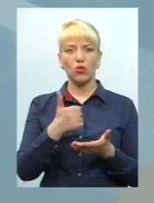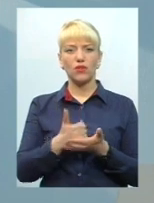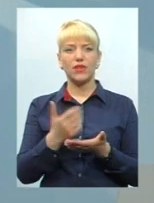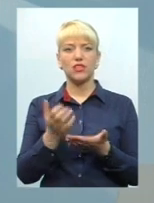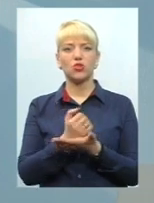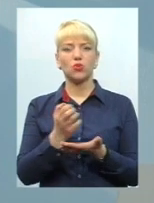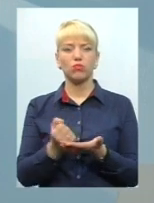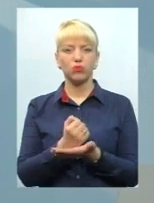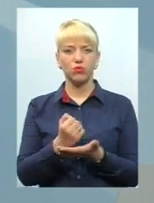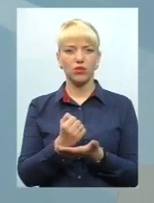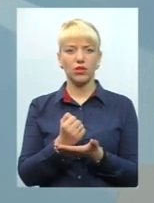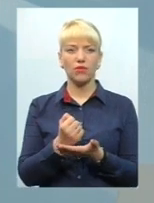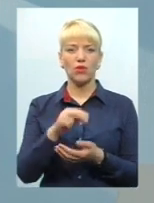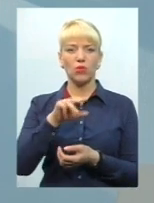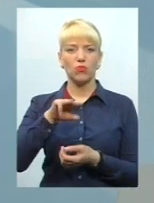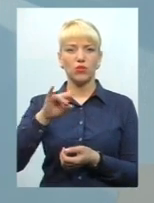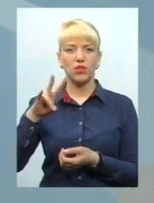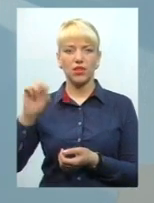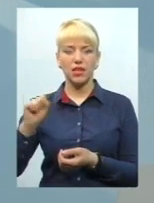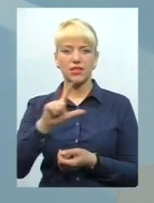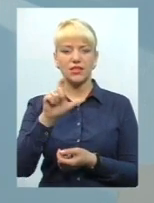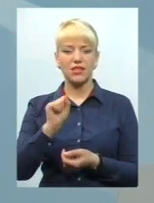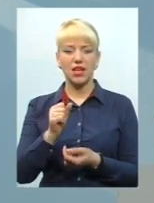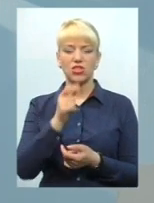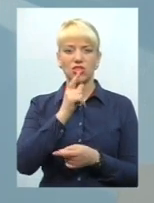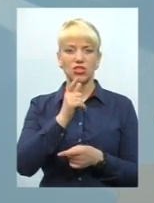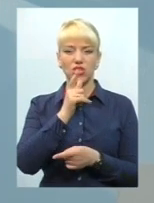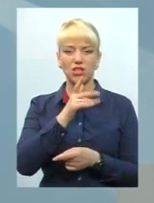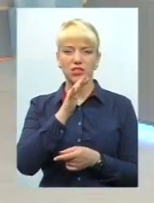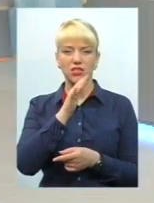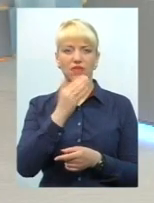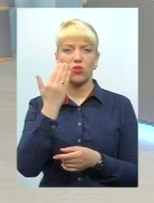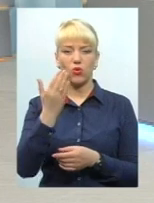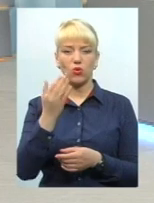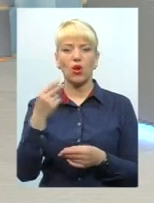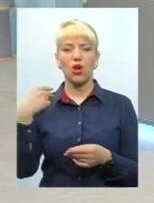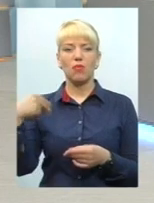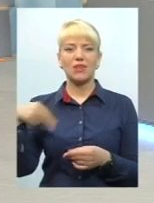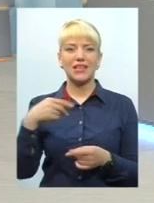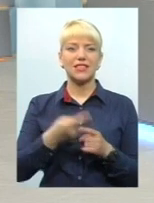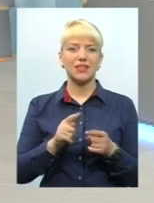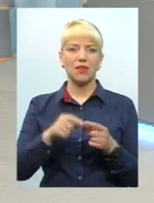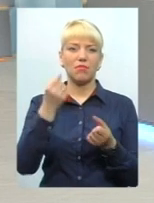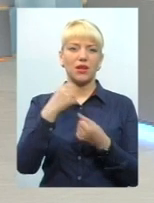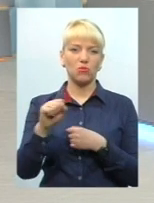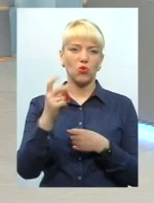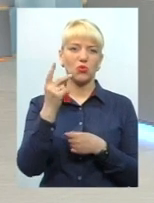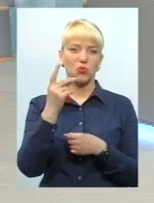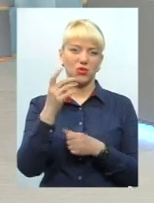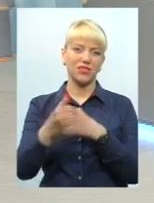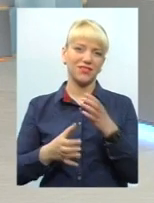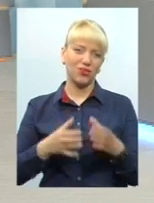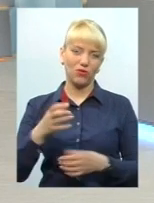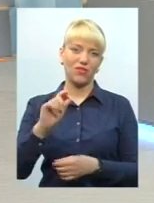здобуток Путіна за часів його президентства – це його перемога в Другій світовій війні. От, ми бачимо, з